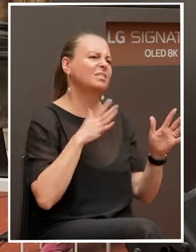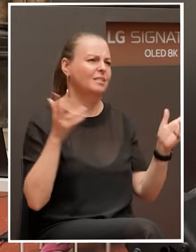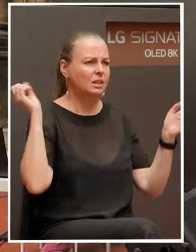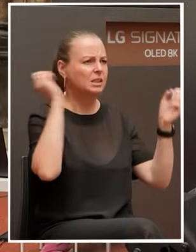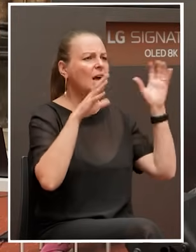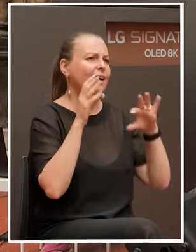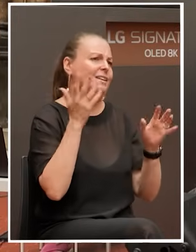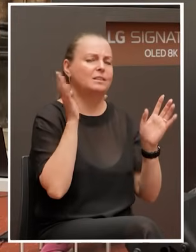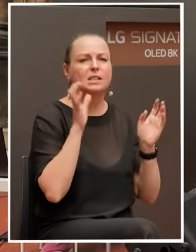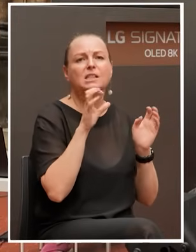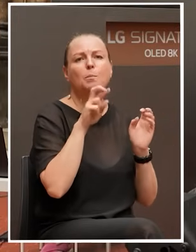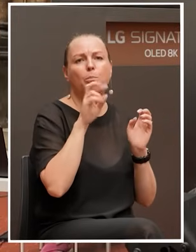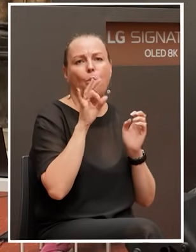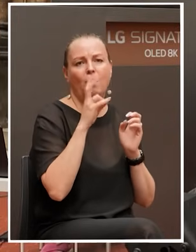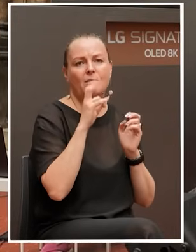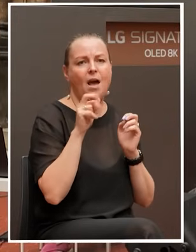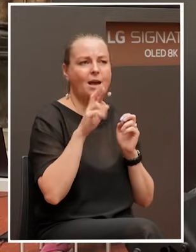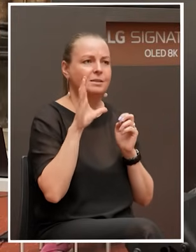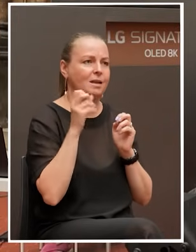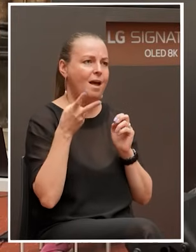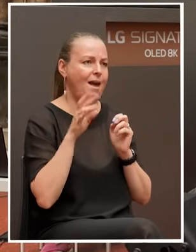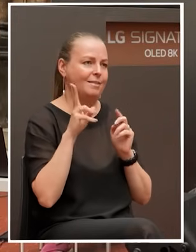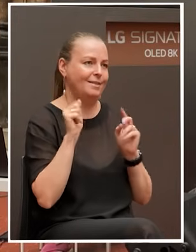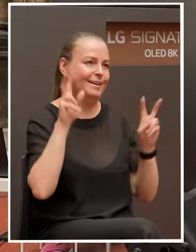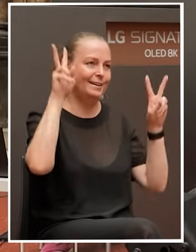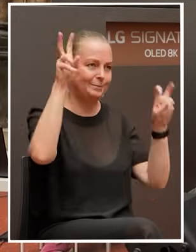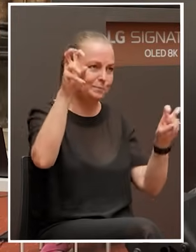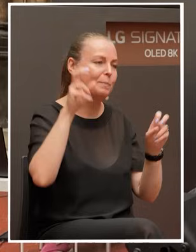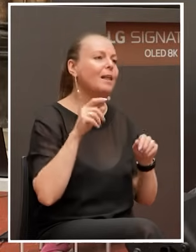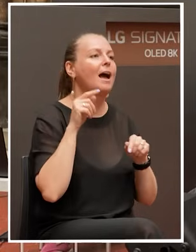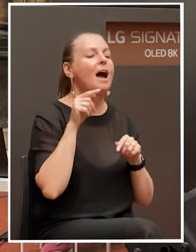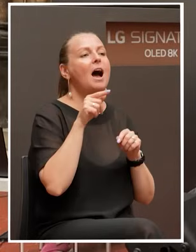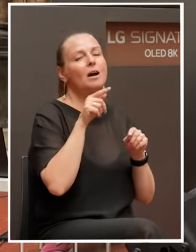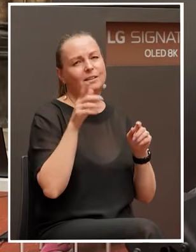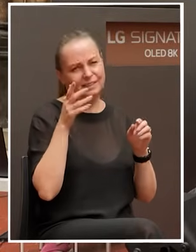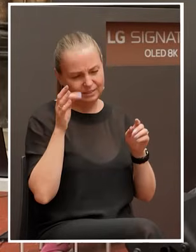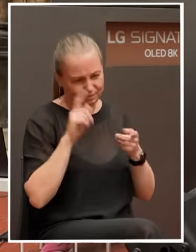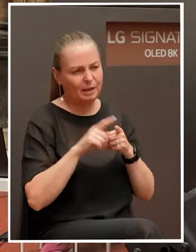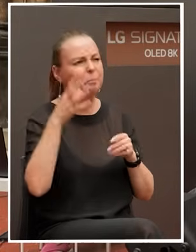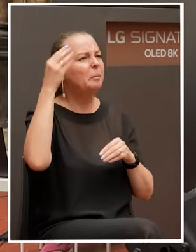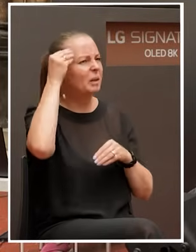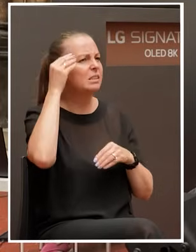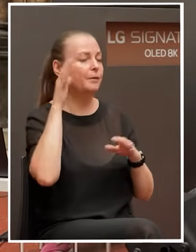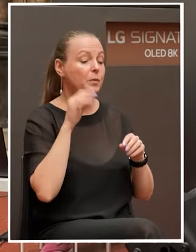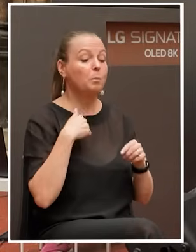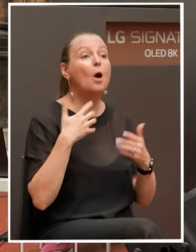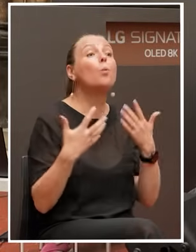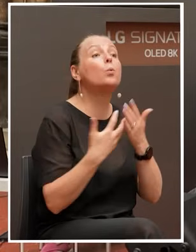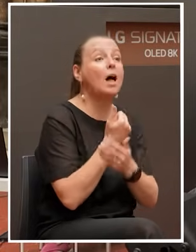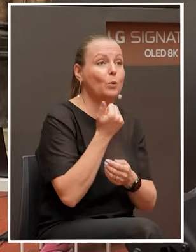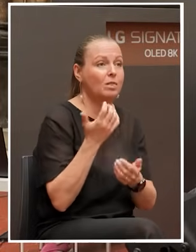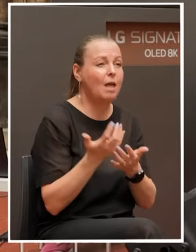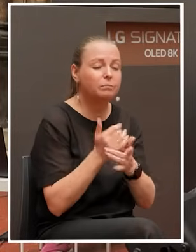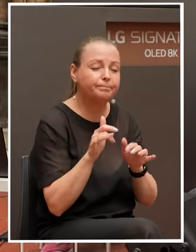совершенно мейнстримная, ну вот с участием Дюран Рюэля и его импрессионистов. Мне удалось найти фотографию, в которой